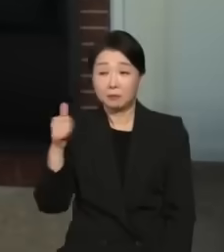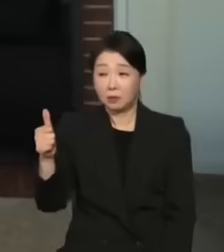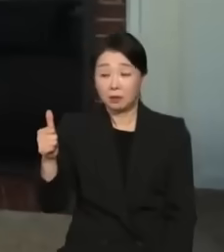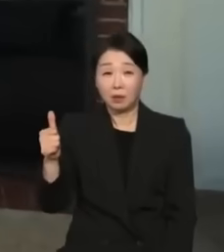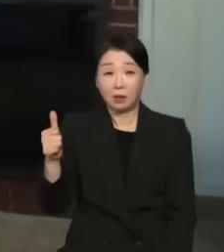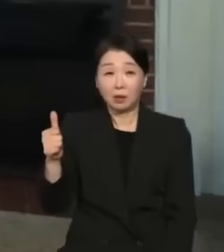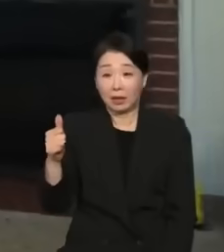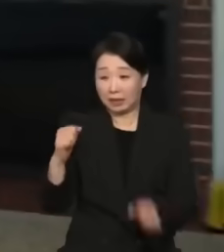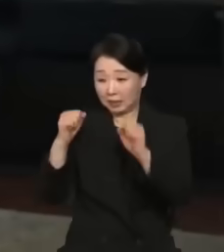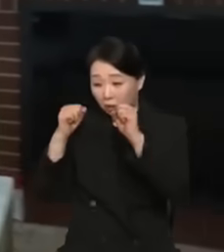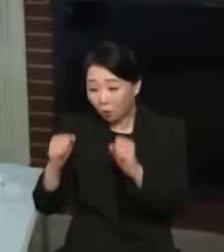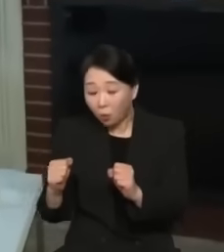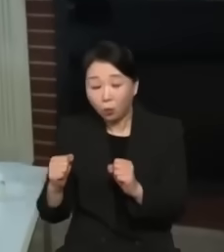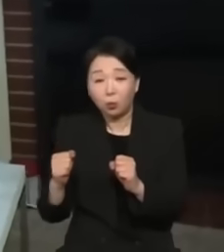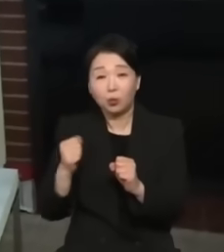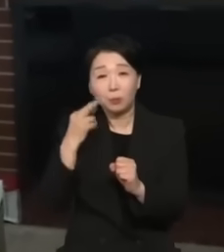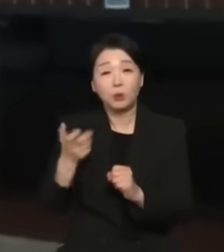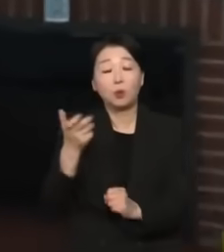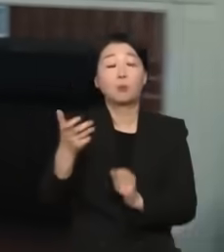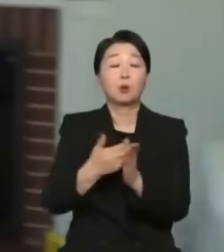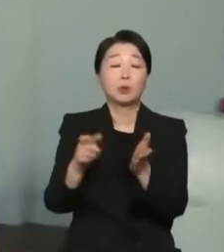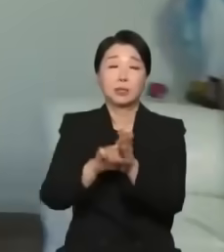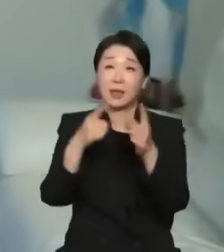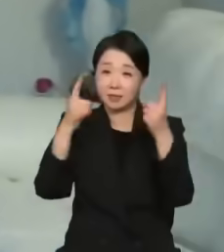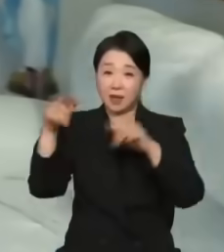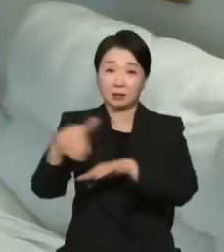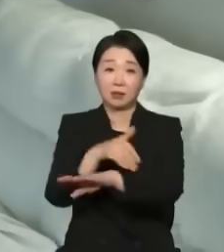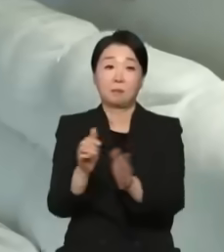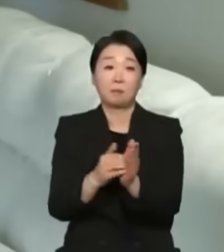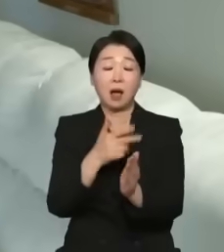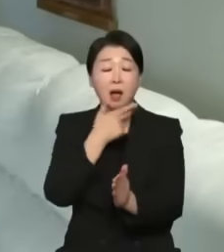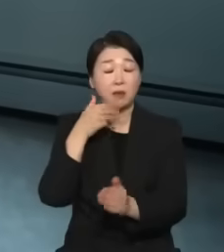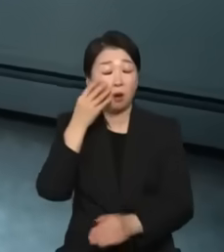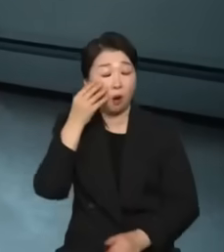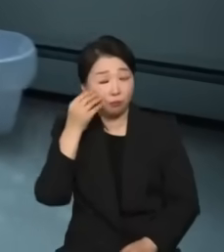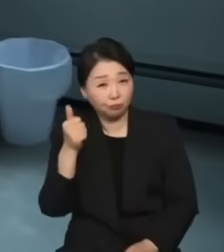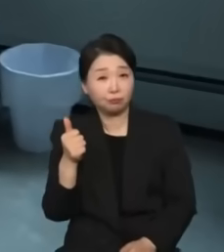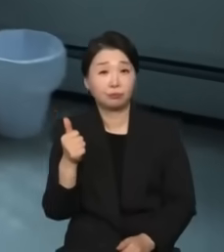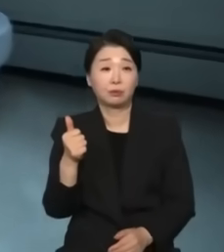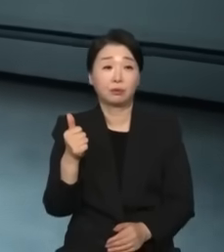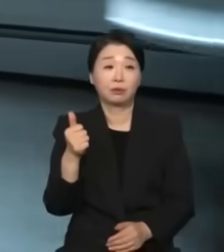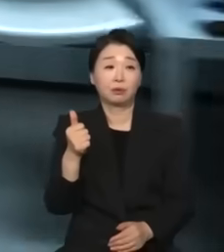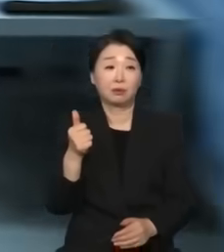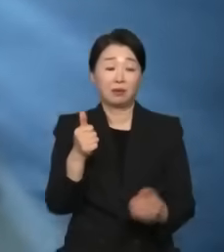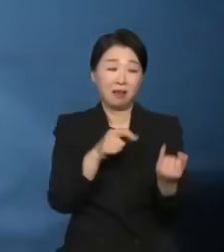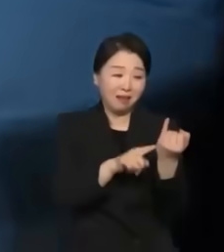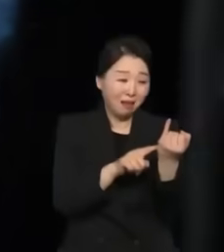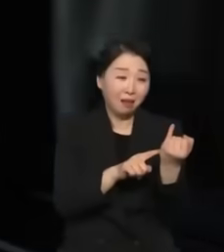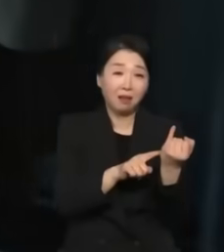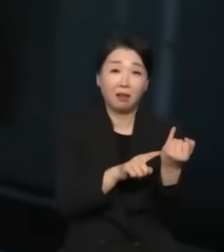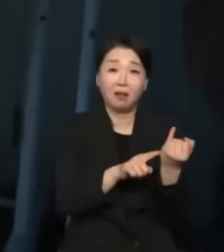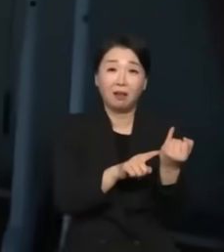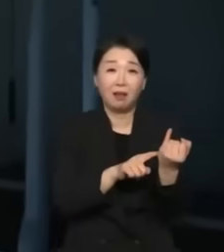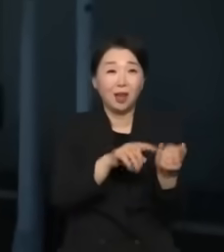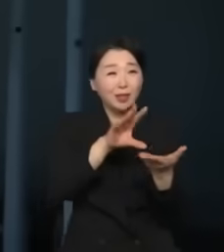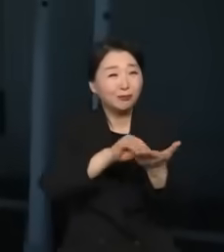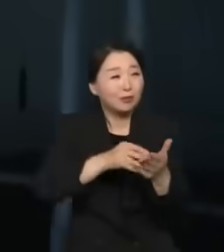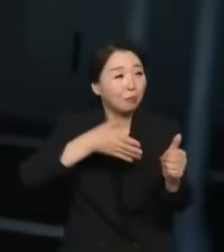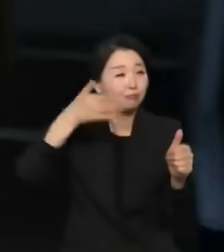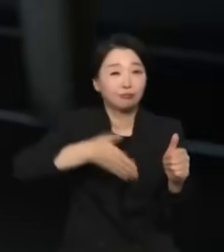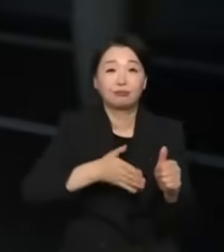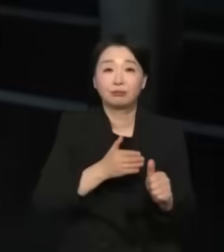거주지를 미국으로 옮긴 후 신학대를 다녔고 영어가 능숙했던 김 씨에게 숙제 등을 부탁하기로 한 것으로